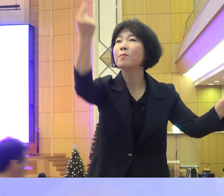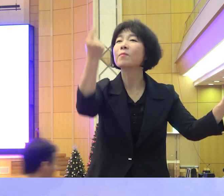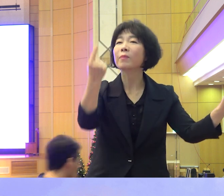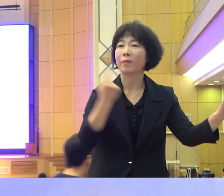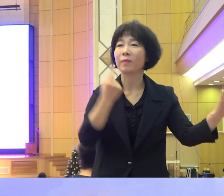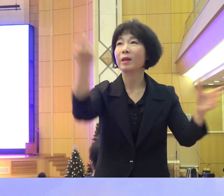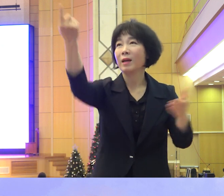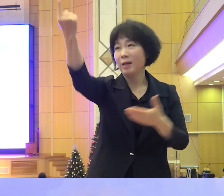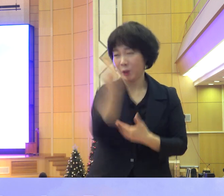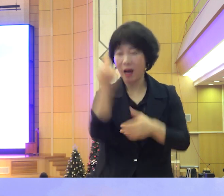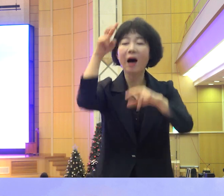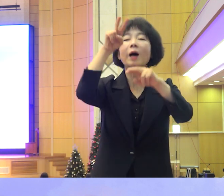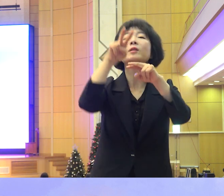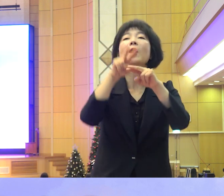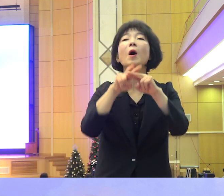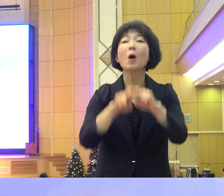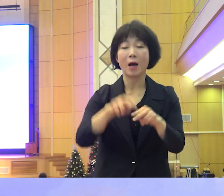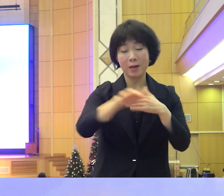예수여 오셔서